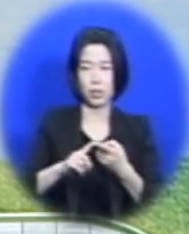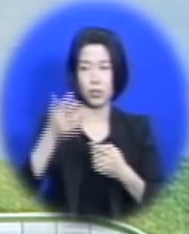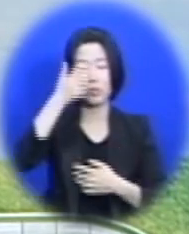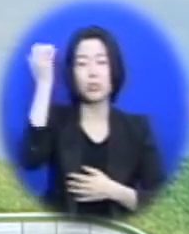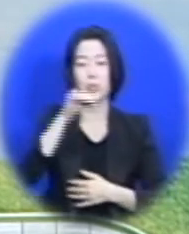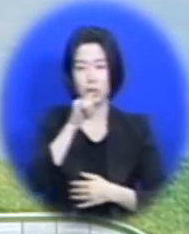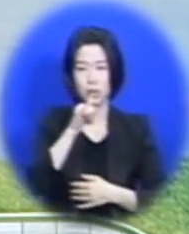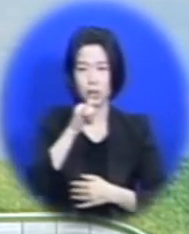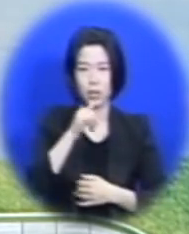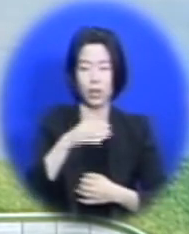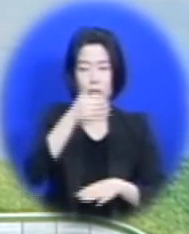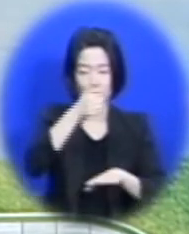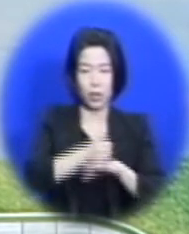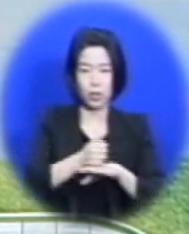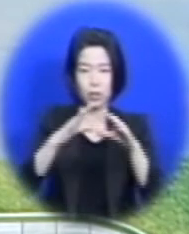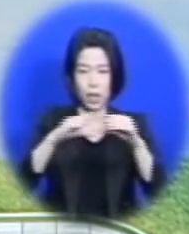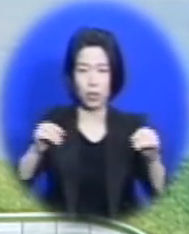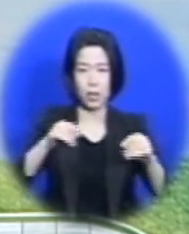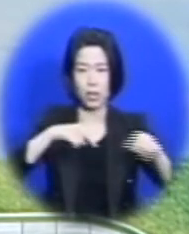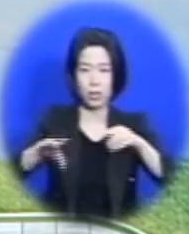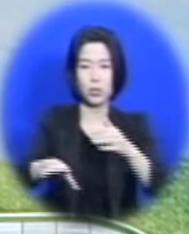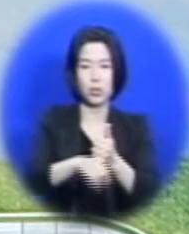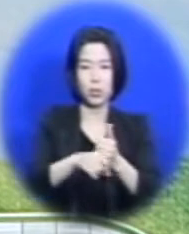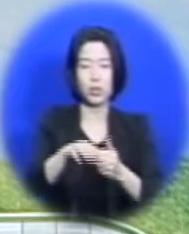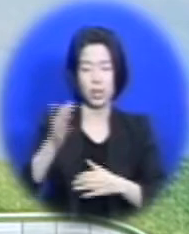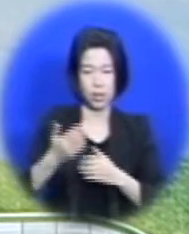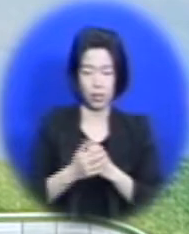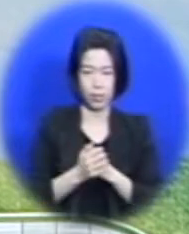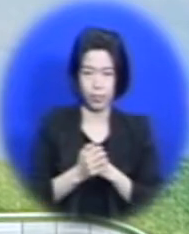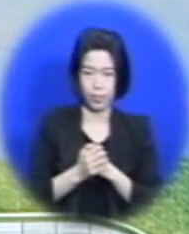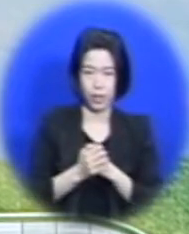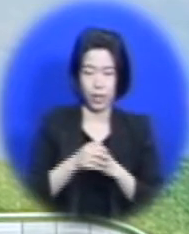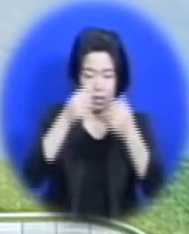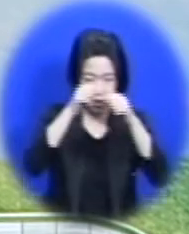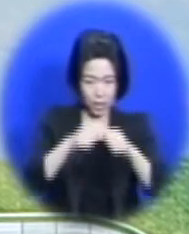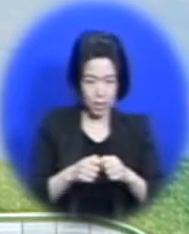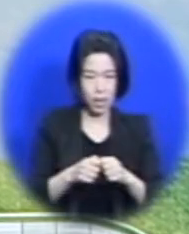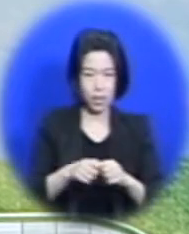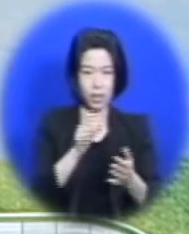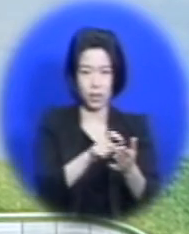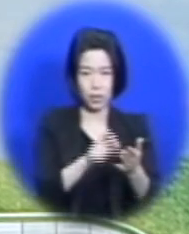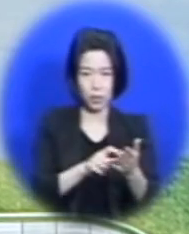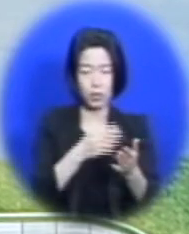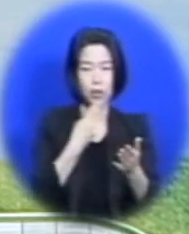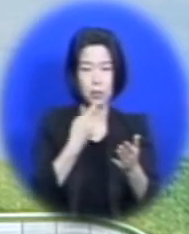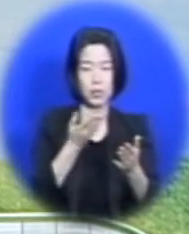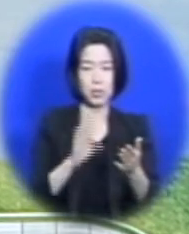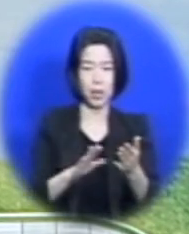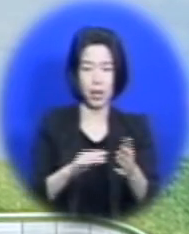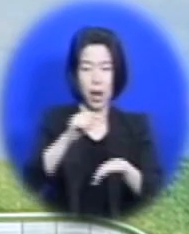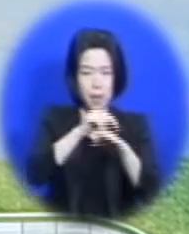됩니다. 자, 여러분, 요셉에 대한 자세한 기록이 성경에 나와 있지 않기 때문에 요셉의 마음과